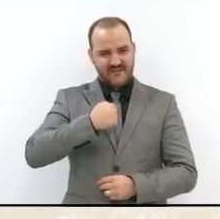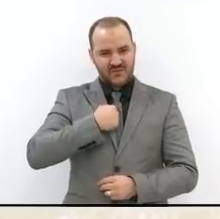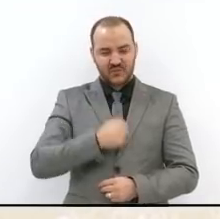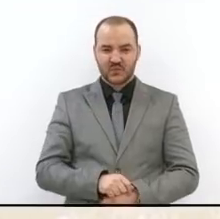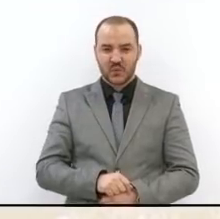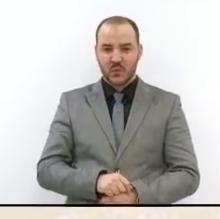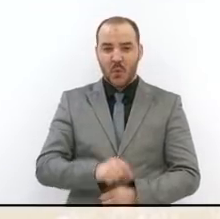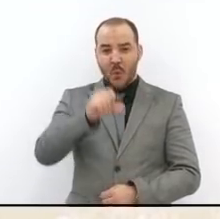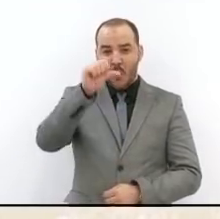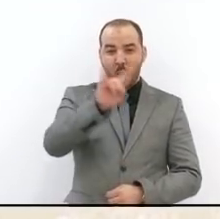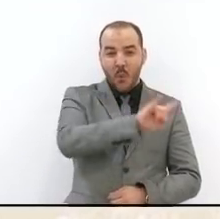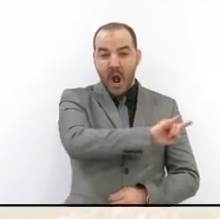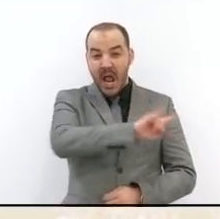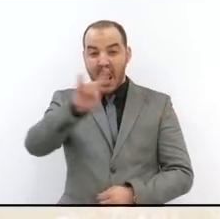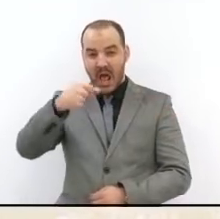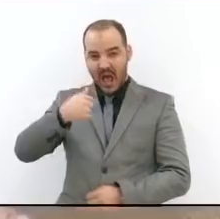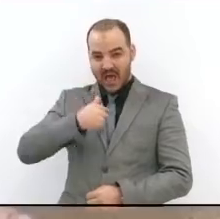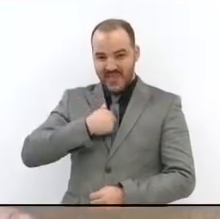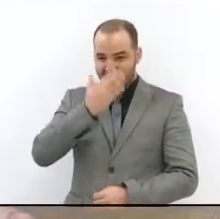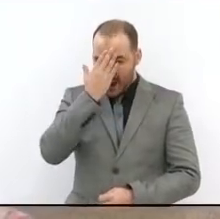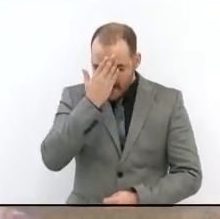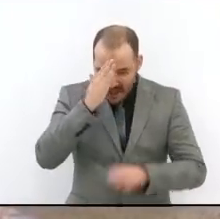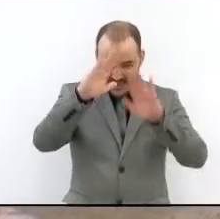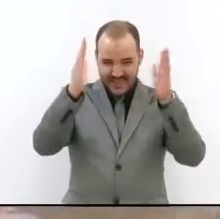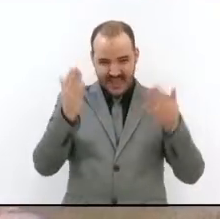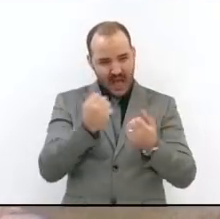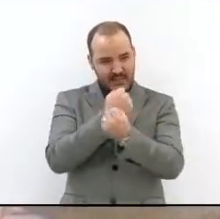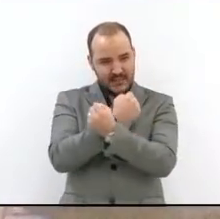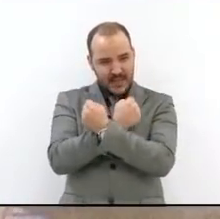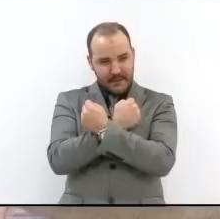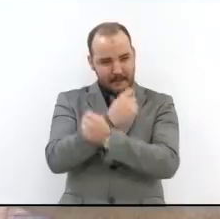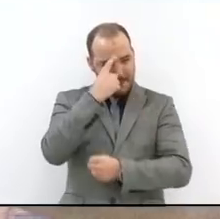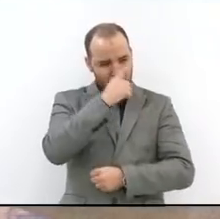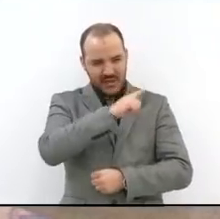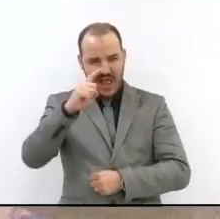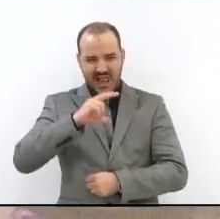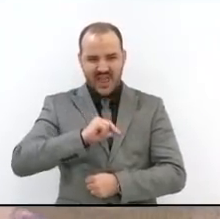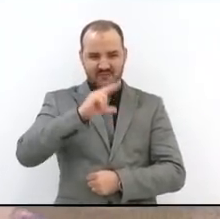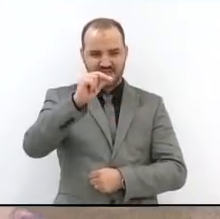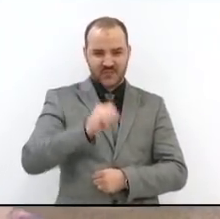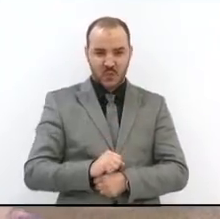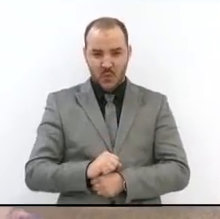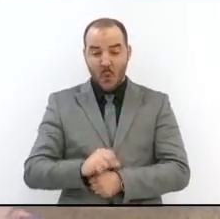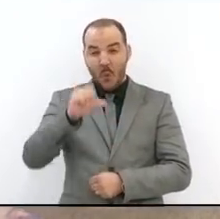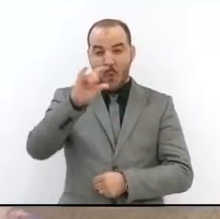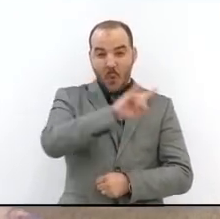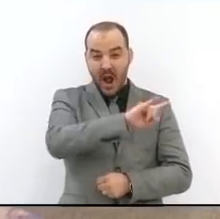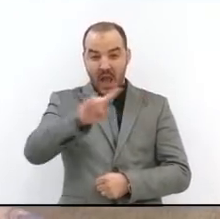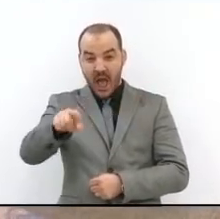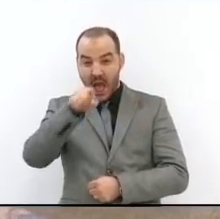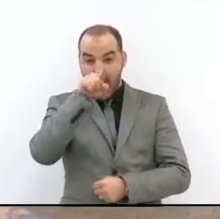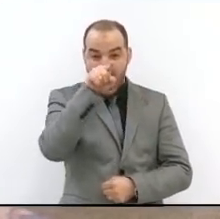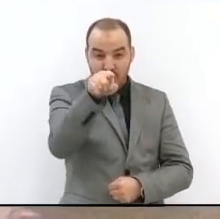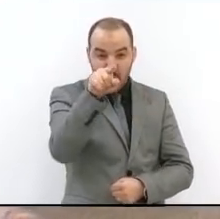أنا عابد ما عبدتم ولا أنتم عابدون